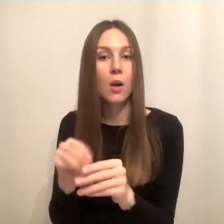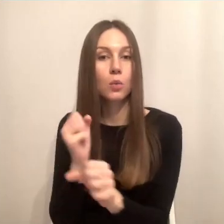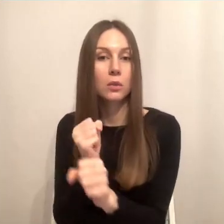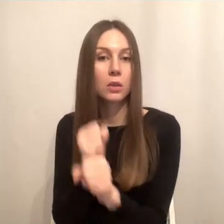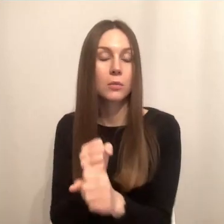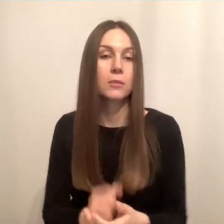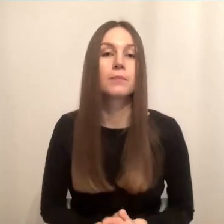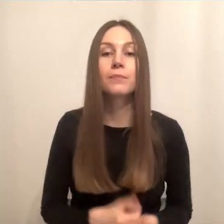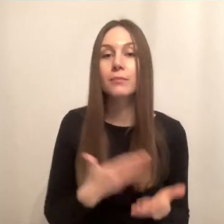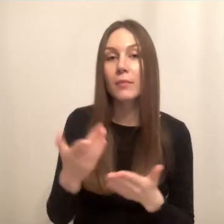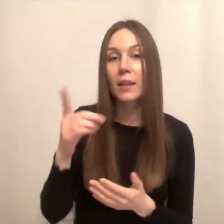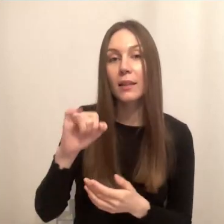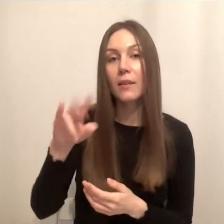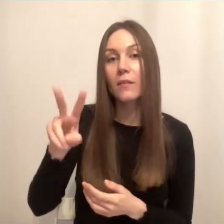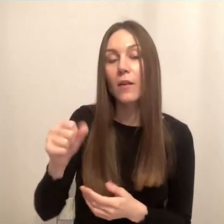jūsų strategija kokia?